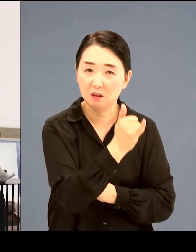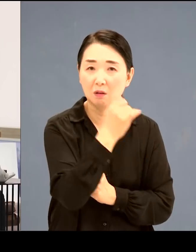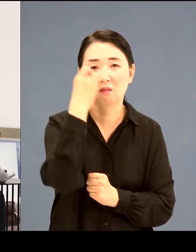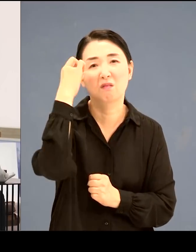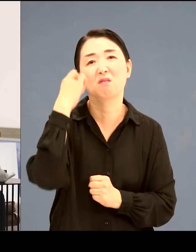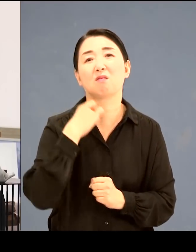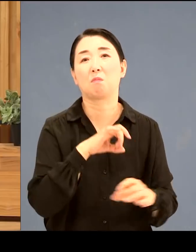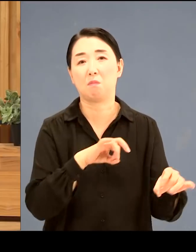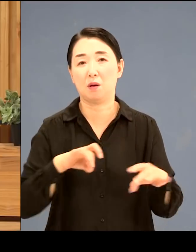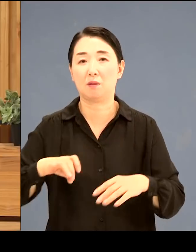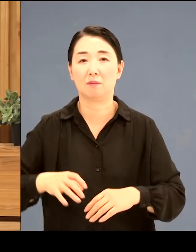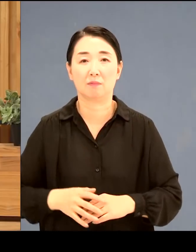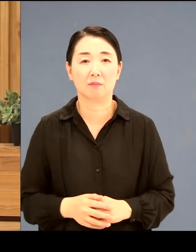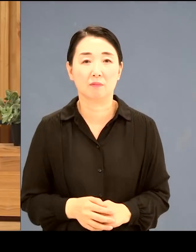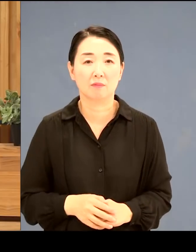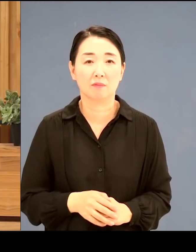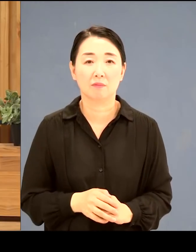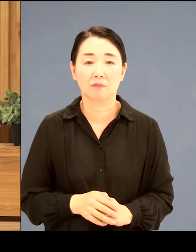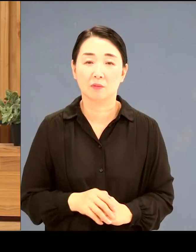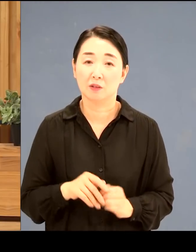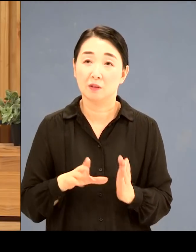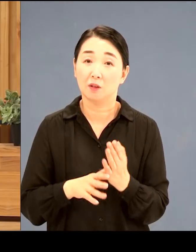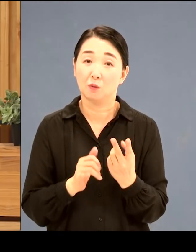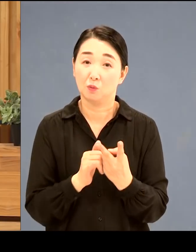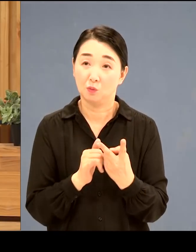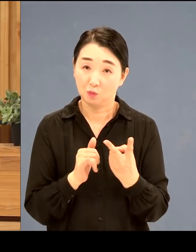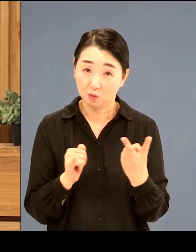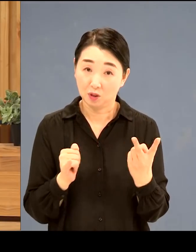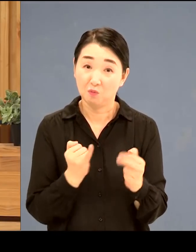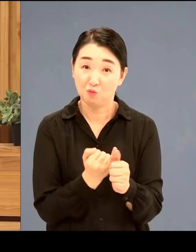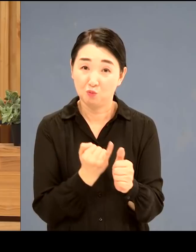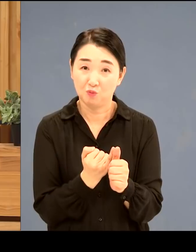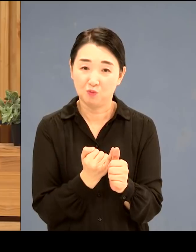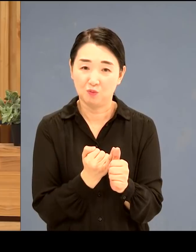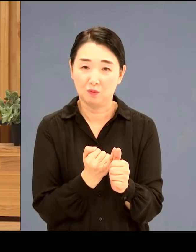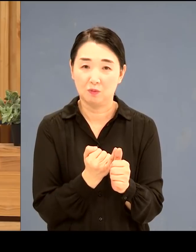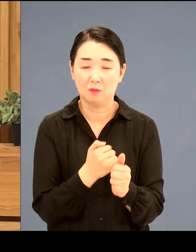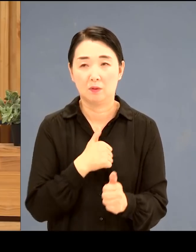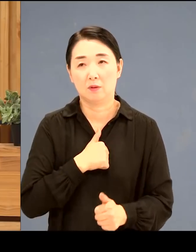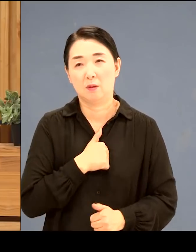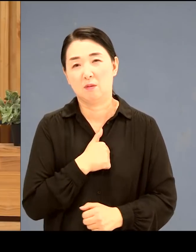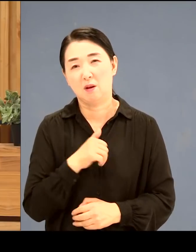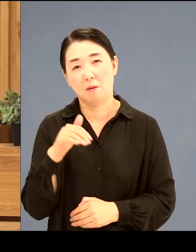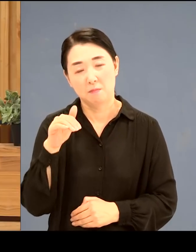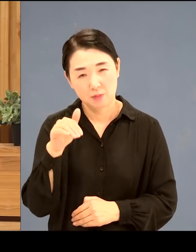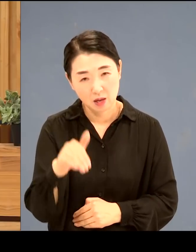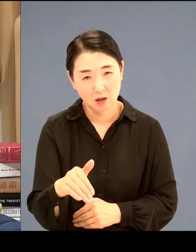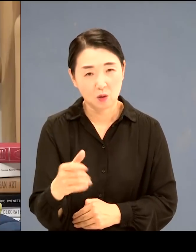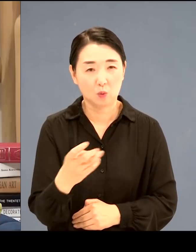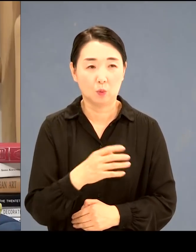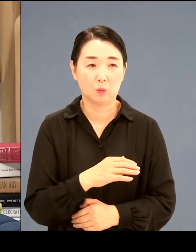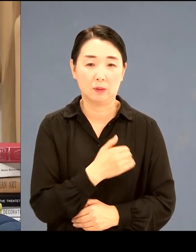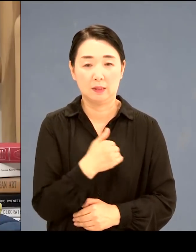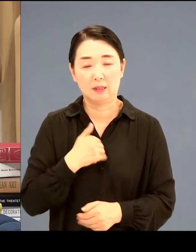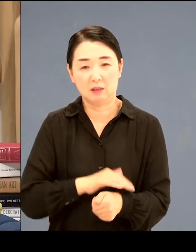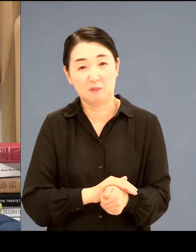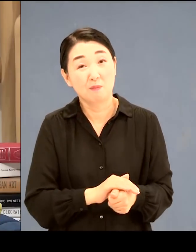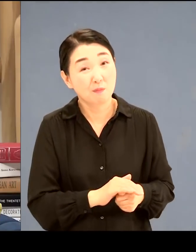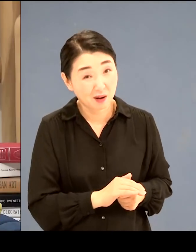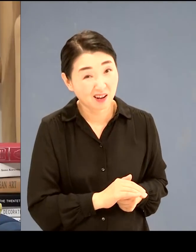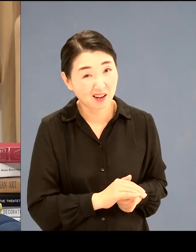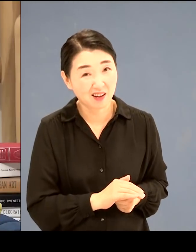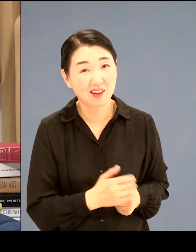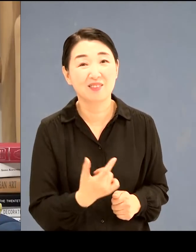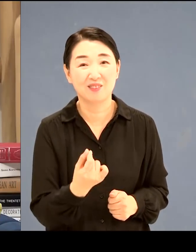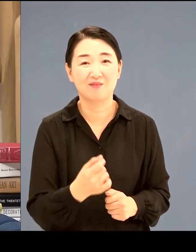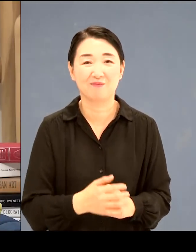느껴지더라고요. 그 당시 두 분 다 남편분이나 우리 집사님이나 좀 자존감이 낮아지고 또 매사에 자신 없어지고 좀 그런